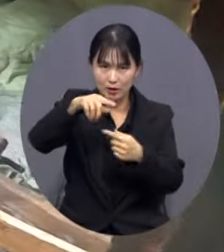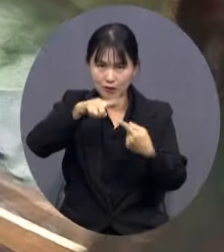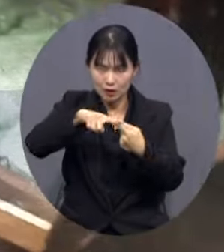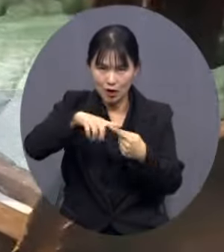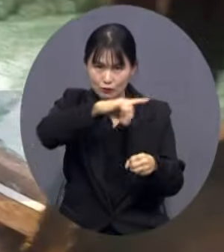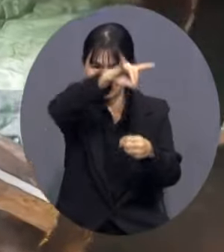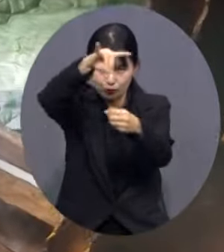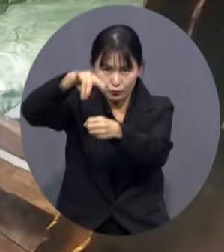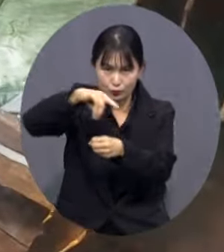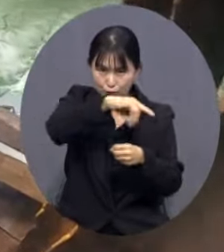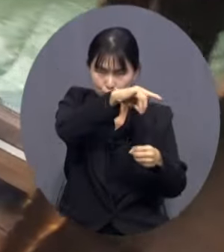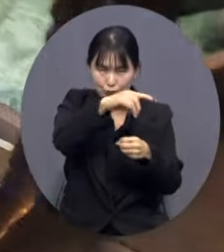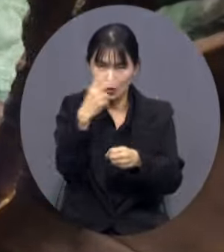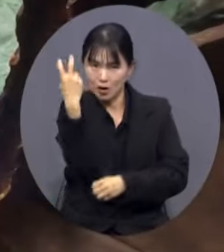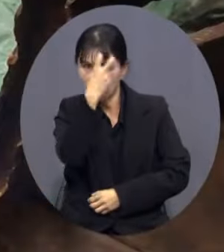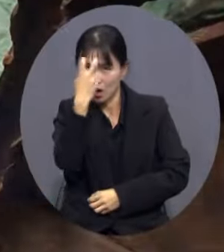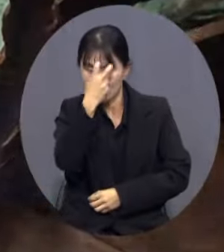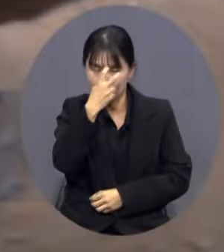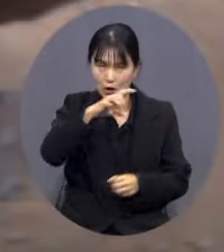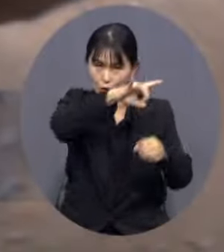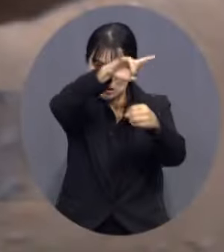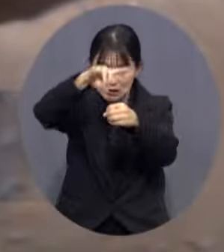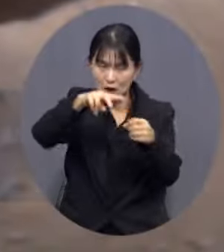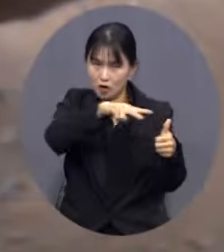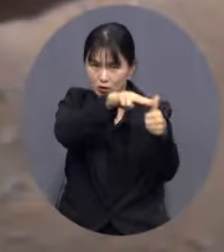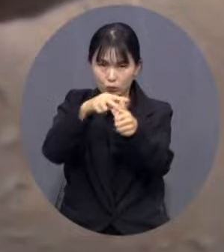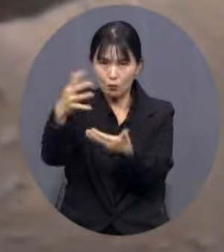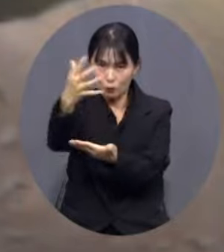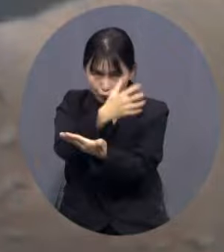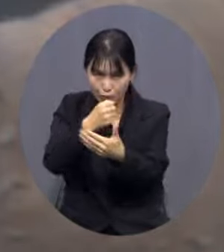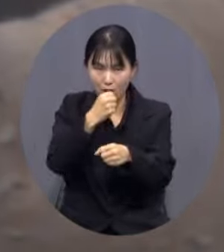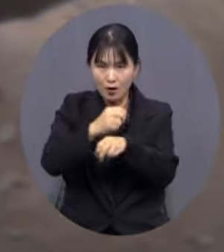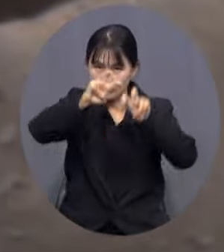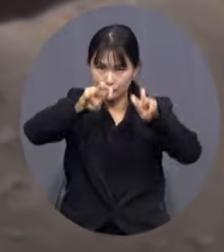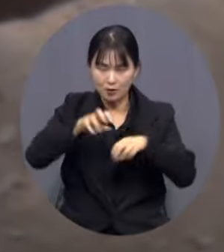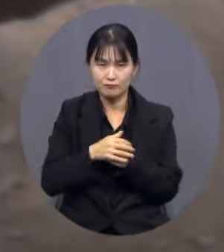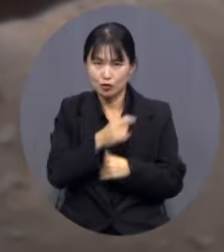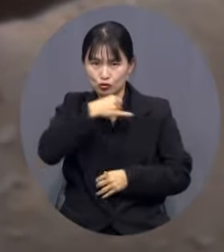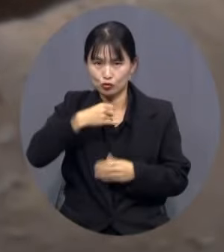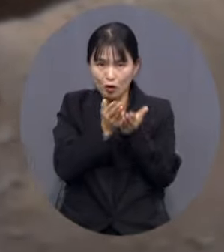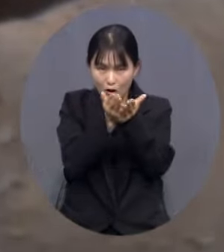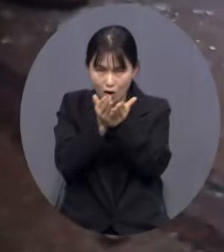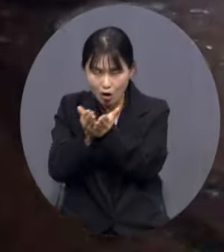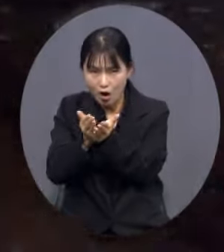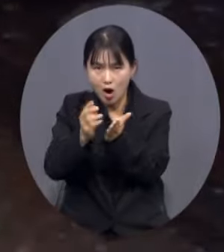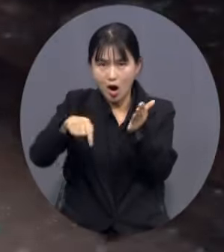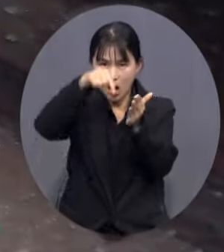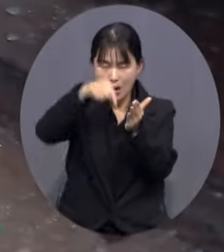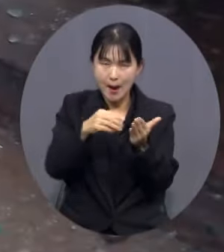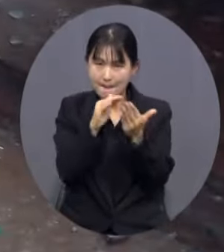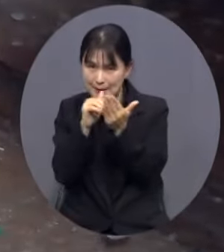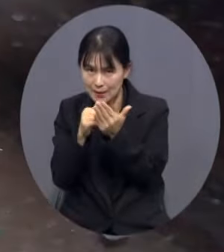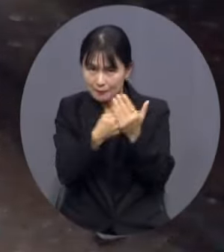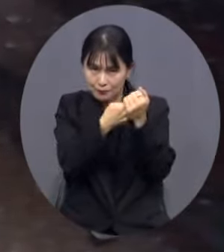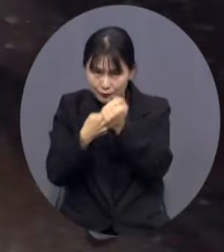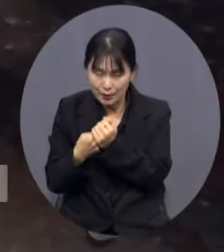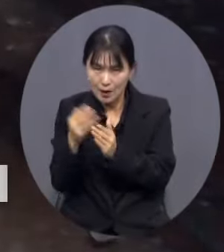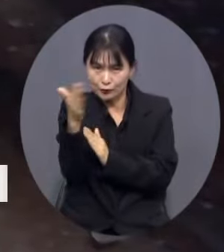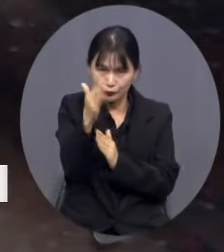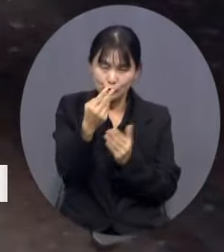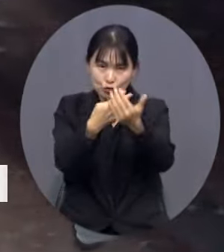활용한 감시 강화와 위성 자료 등을 분석하여 해경은 중국 어선들이 선내에 비밀 어창을 만들어